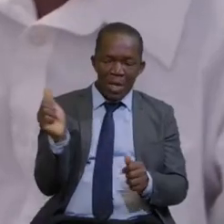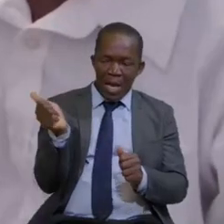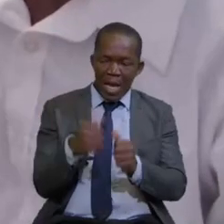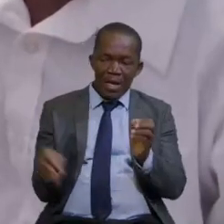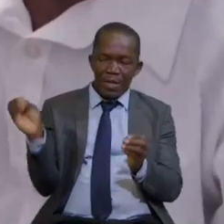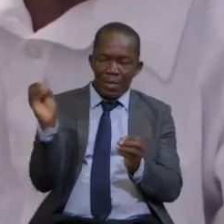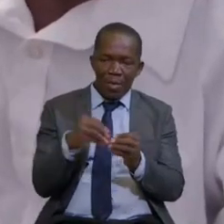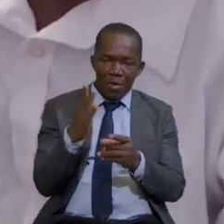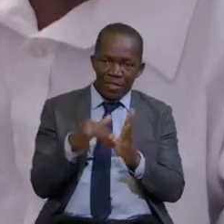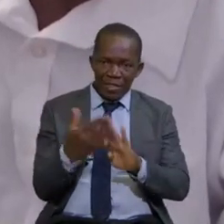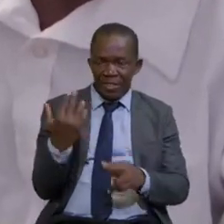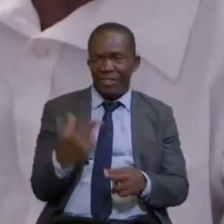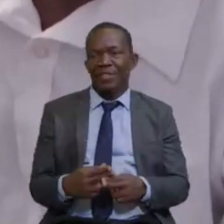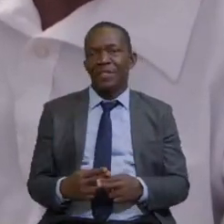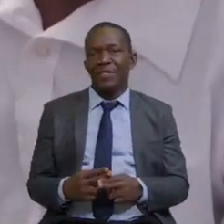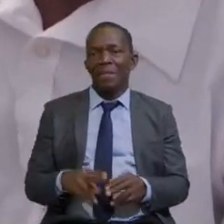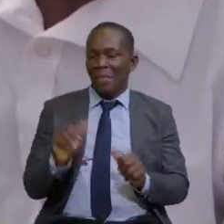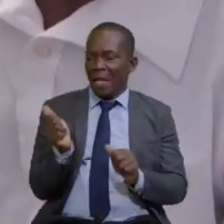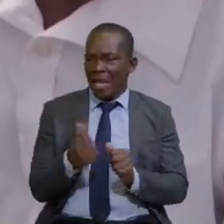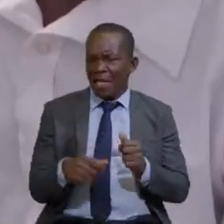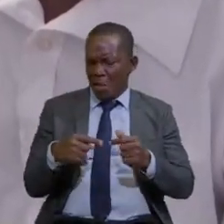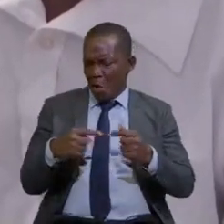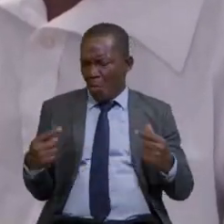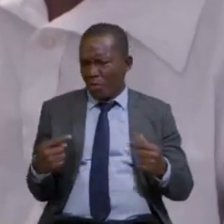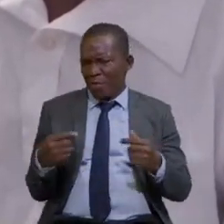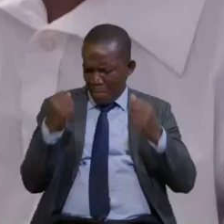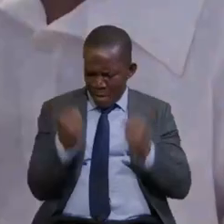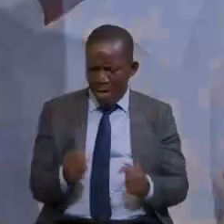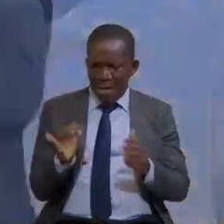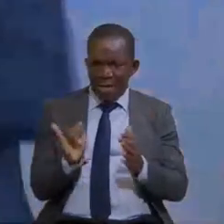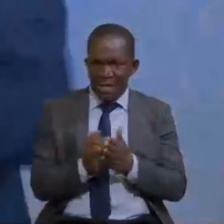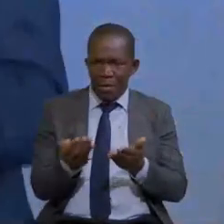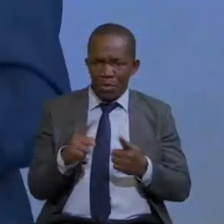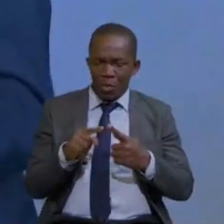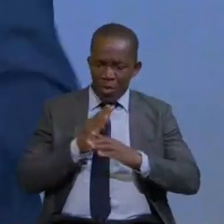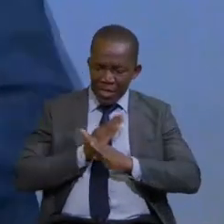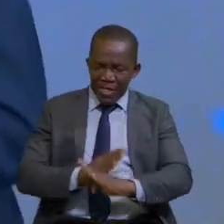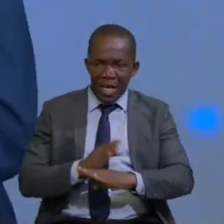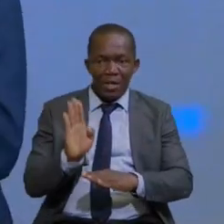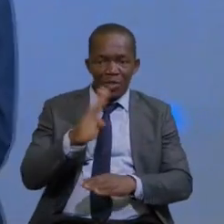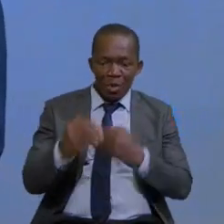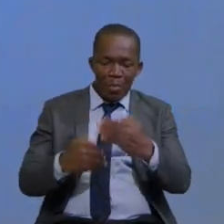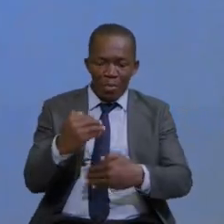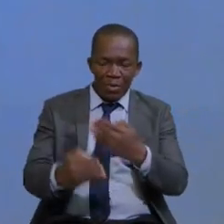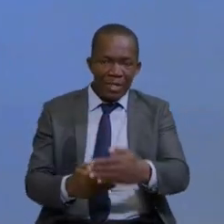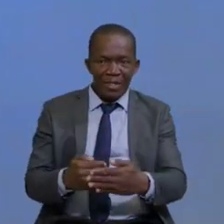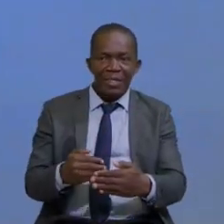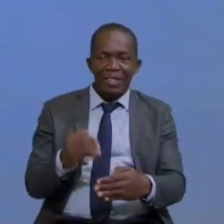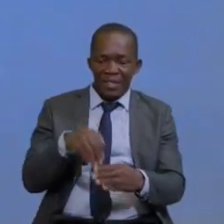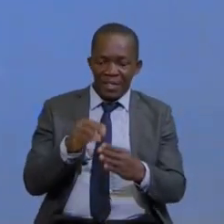Toute puissance contraire qui veut empêcher ton progrès dans le Seigneur, ton progrès dans tes